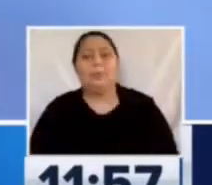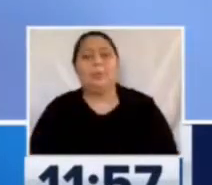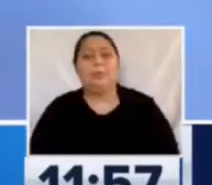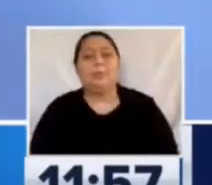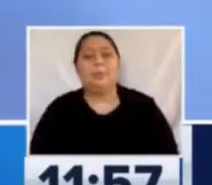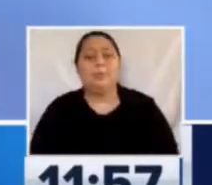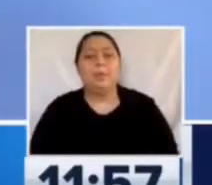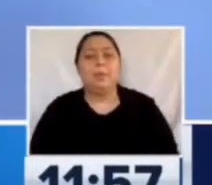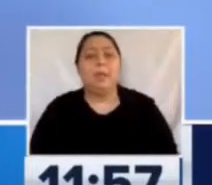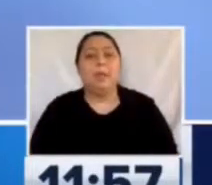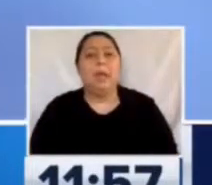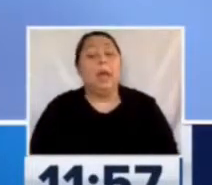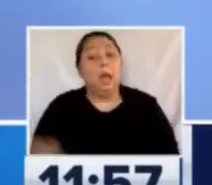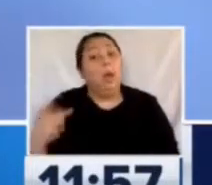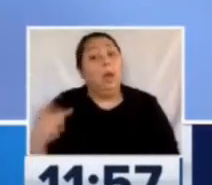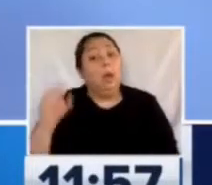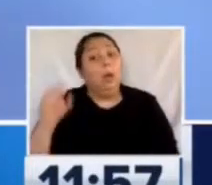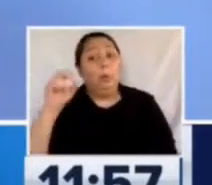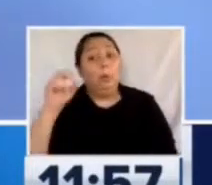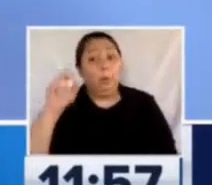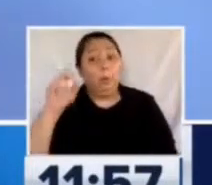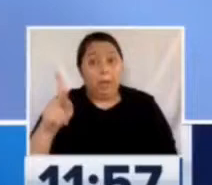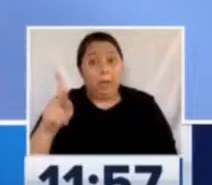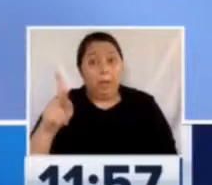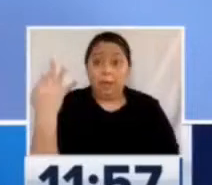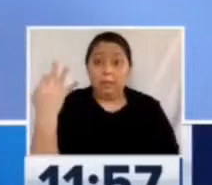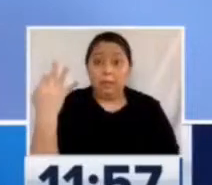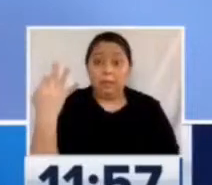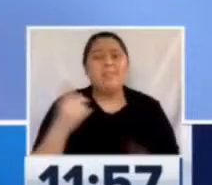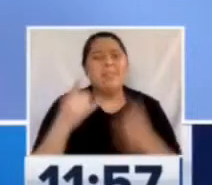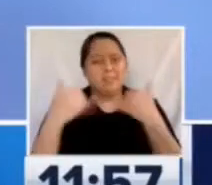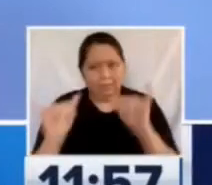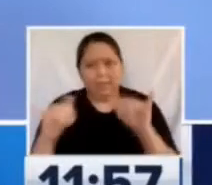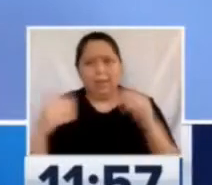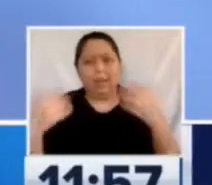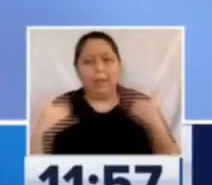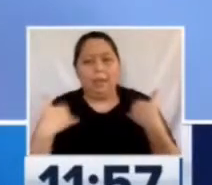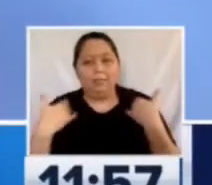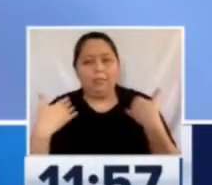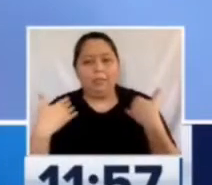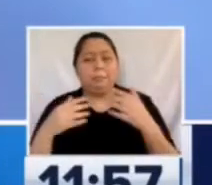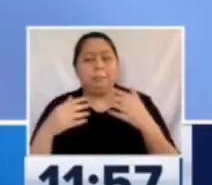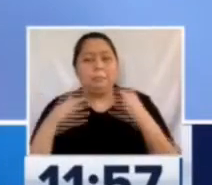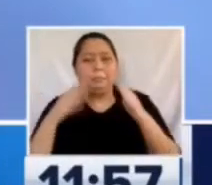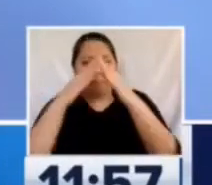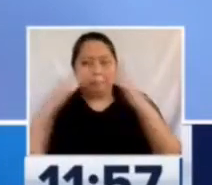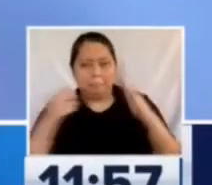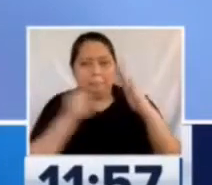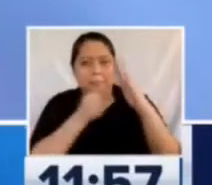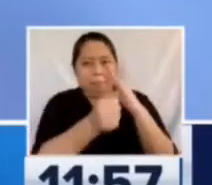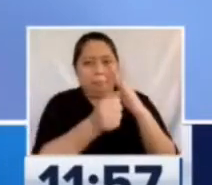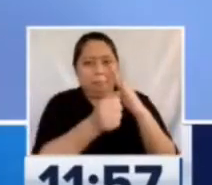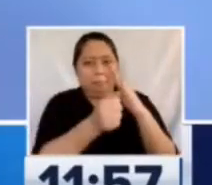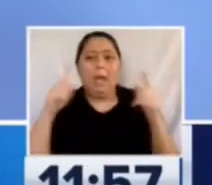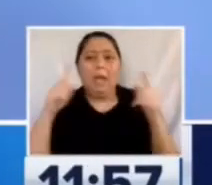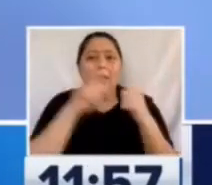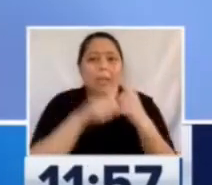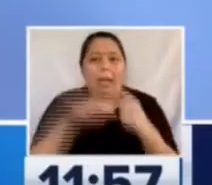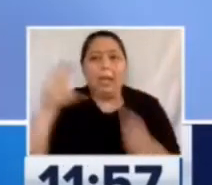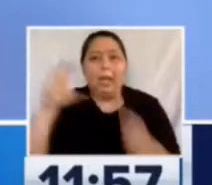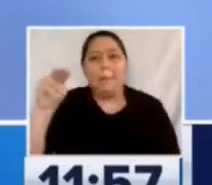una muna, Secretary, sa ngayon wala po kaming natanggap na tulong mula sa government,